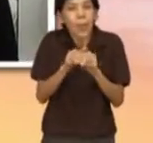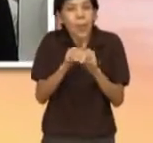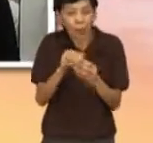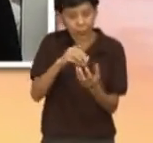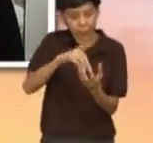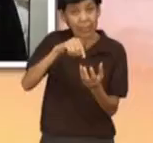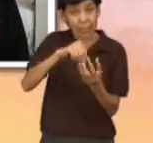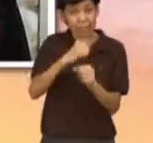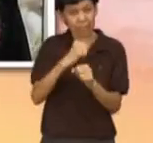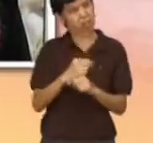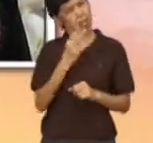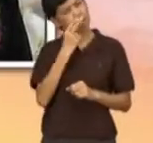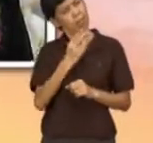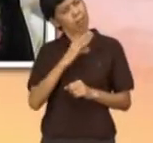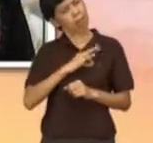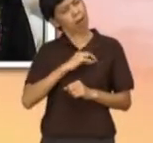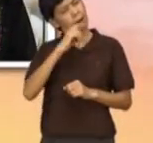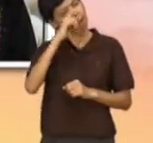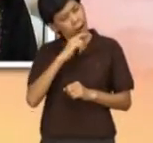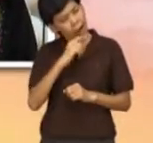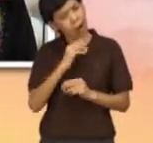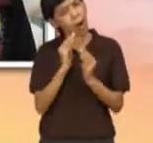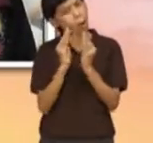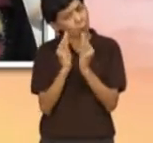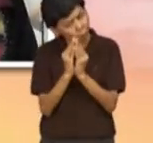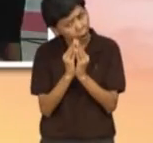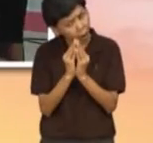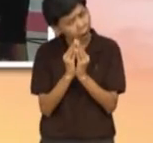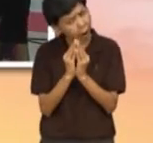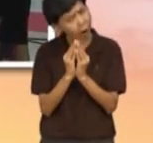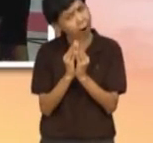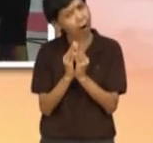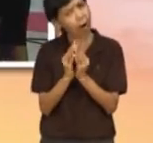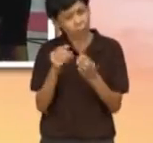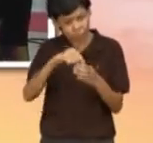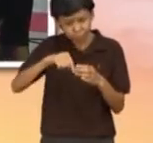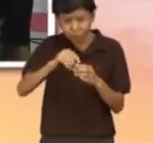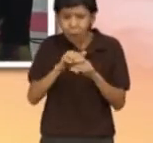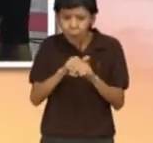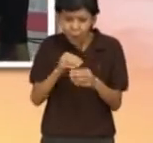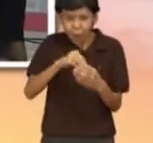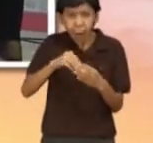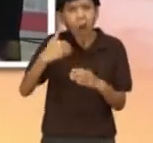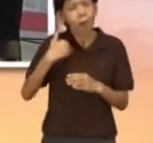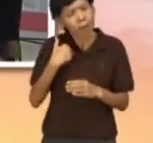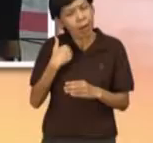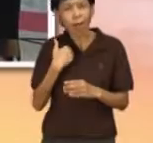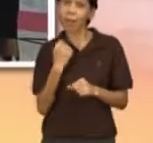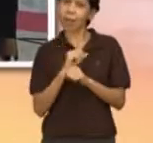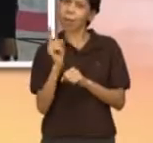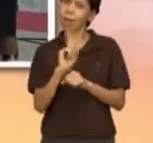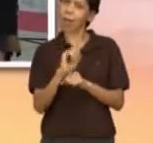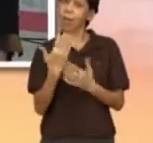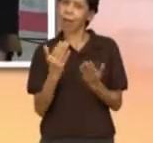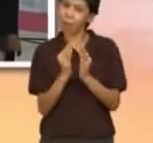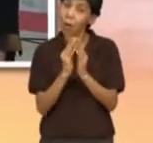ง ค ่ะชื่อดูไทยๆนะคะเพราะมันมีบอกดอกบัวด้วย จะมีดอกบัวด้วย ค่ะไม่ทราบว่ามีที่มายังไงคะห่อหมกบัวหลวงเหมือนห่อหมกทั่วไป